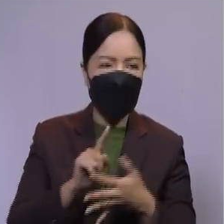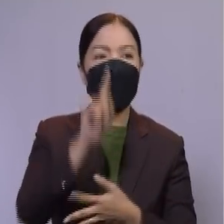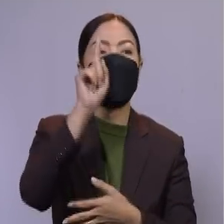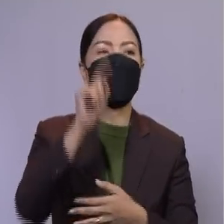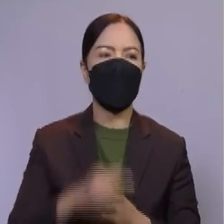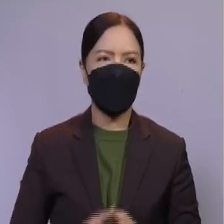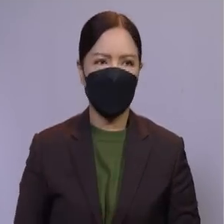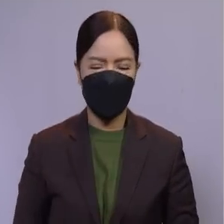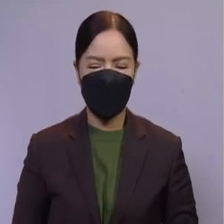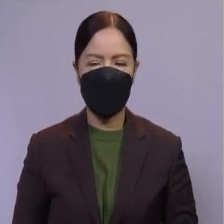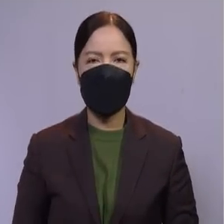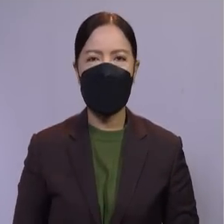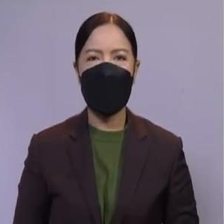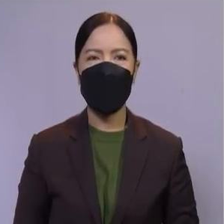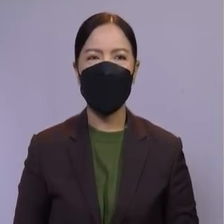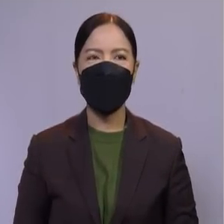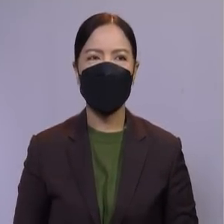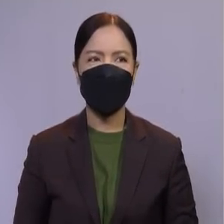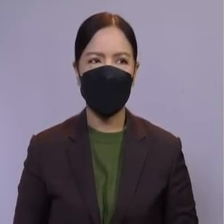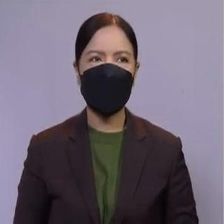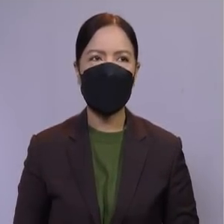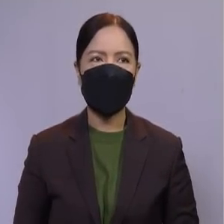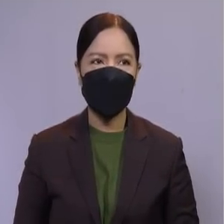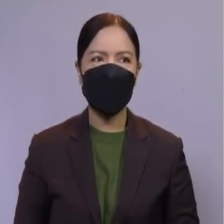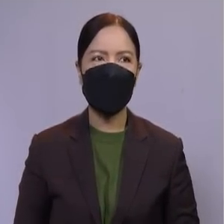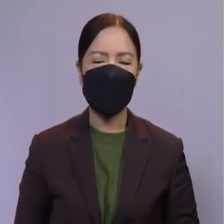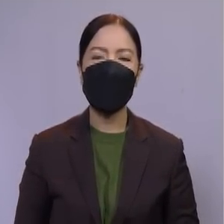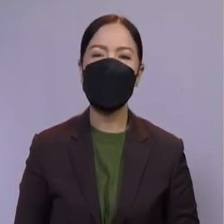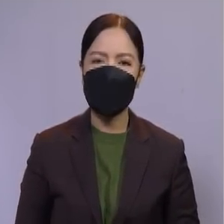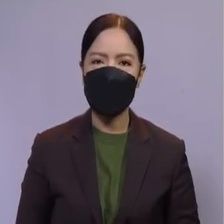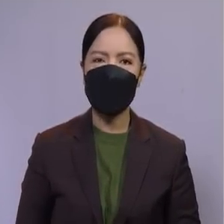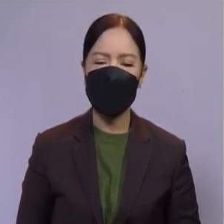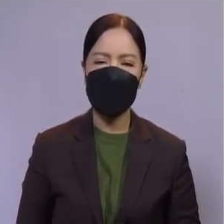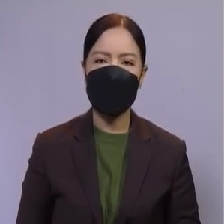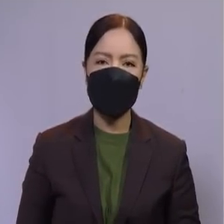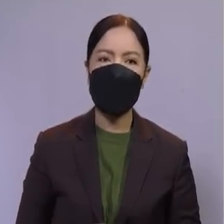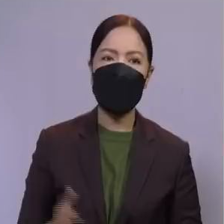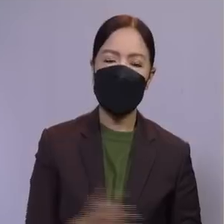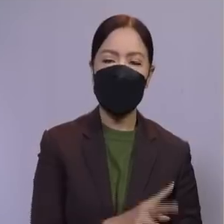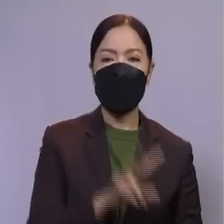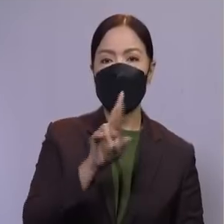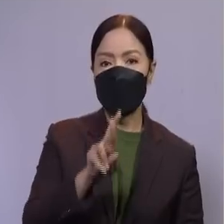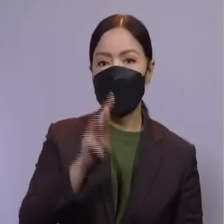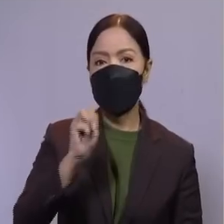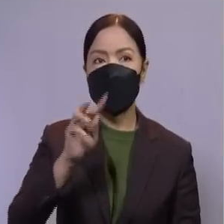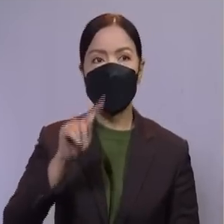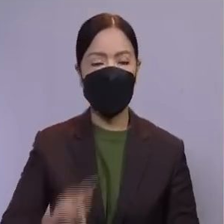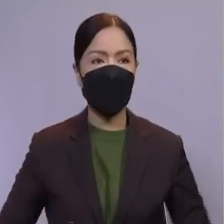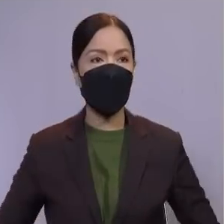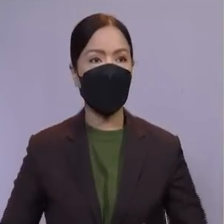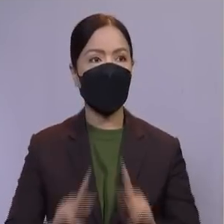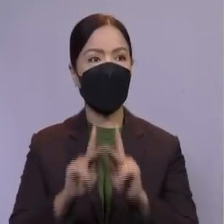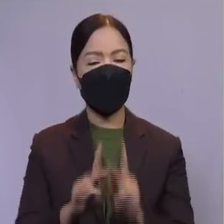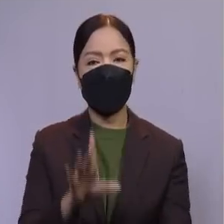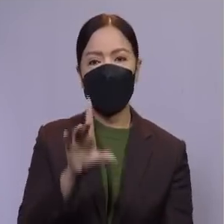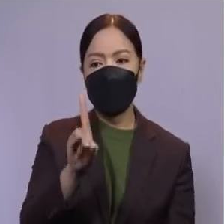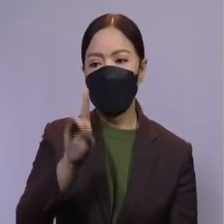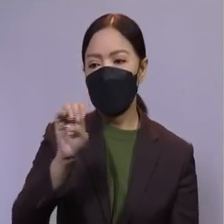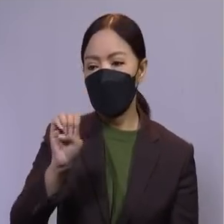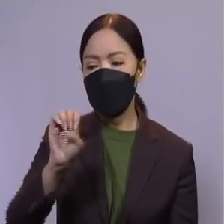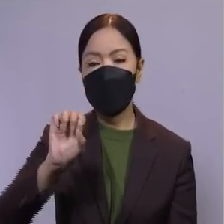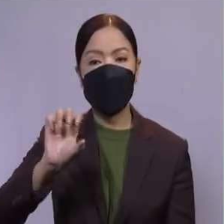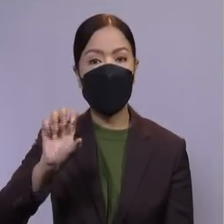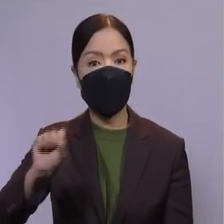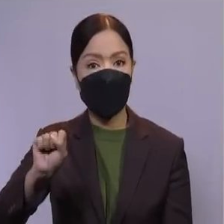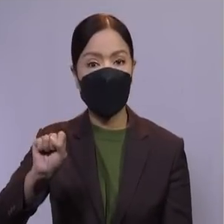นะคะทางคุณชัยวุฒิธนาขมานุสรณ์นะฮะรัฐมนตรีกระทรวงดิจิทัลเพื่อเศรษฐกิจและสังคม